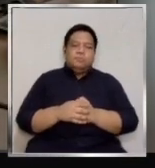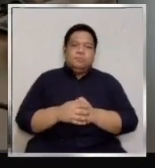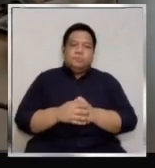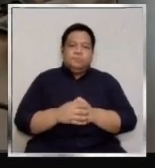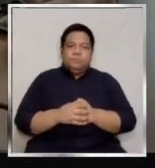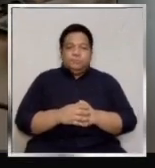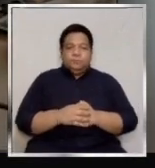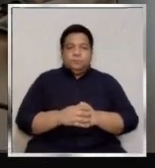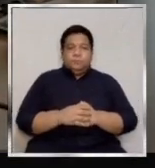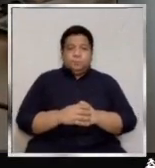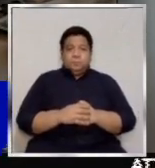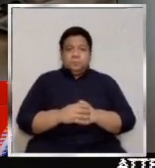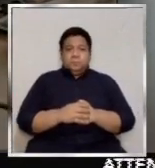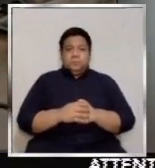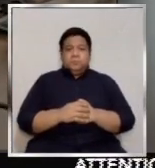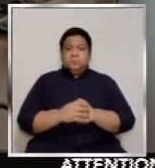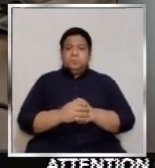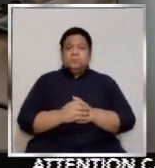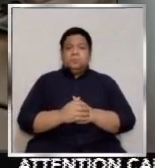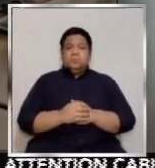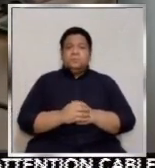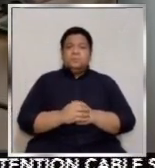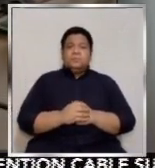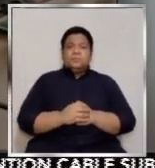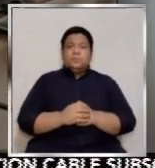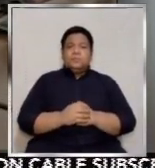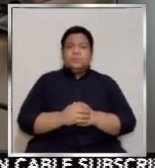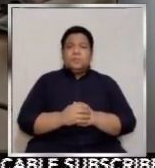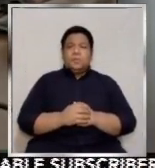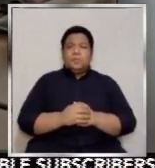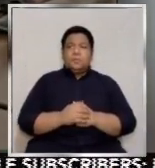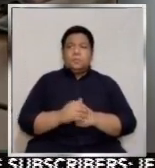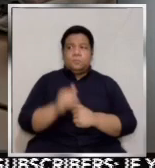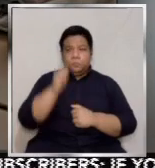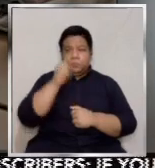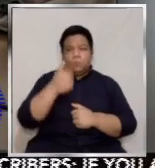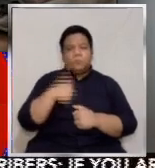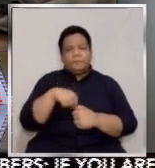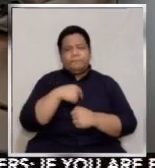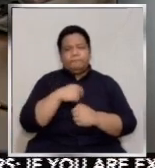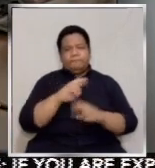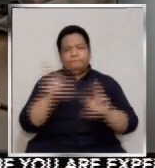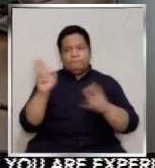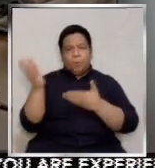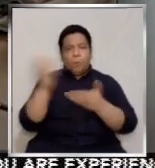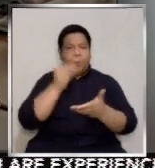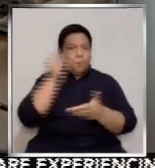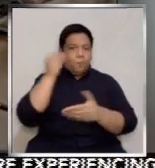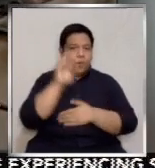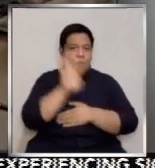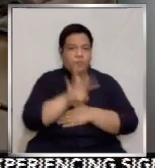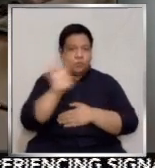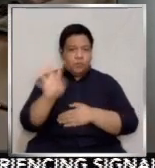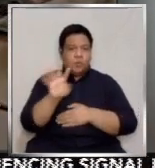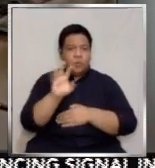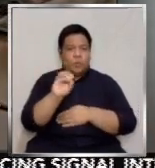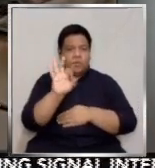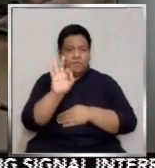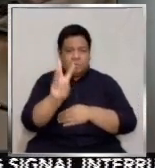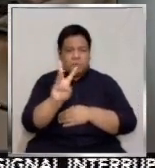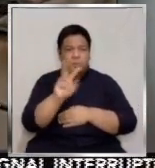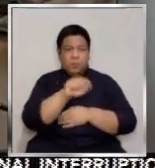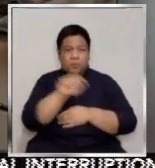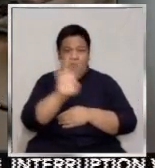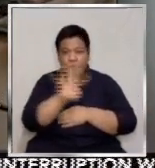By Friday, we are bringing home 44 OFWs, 14 of which